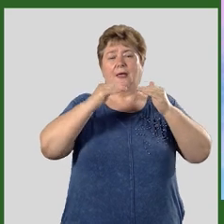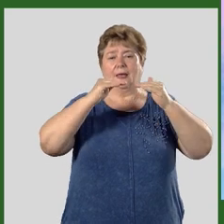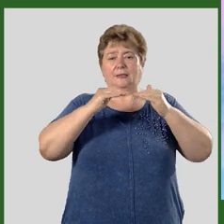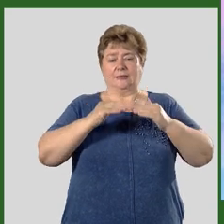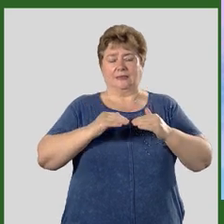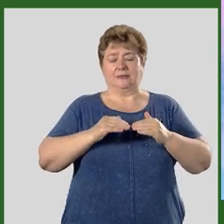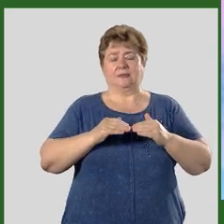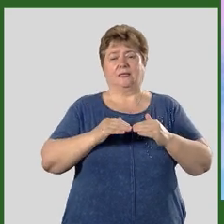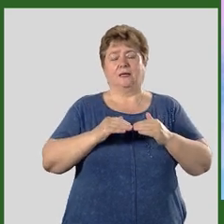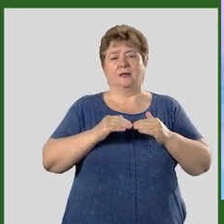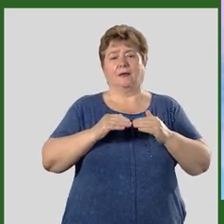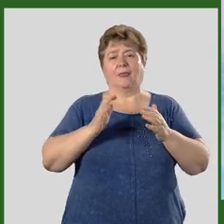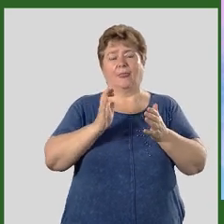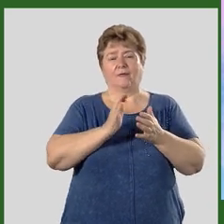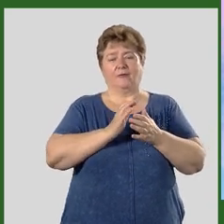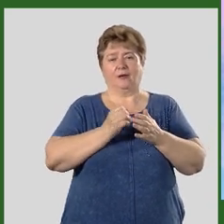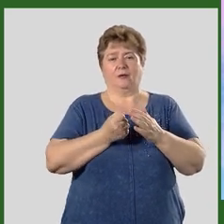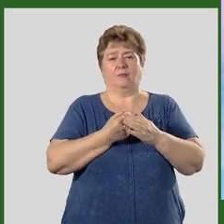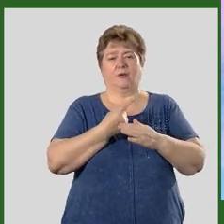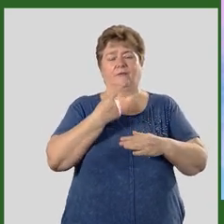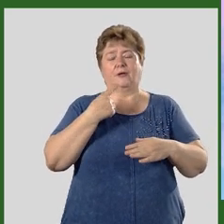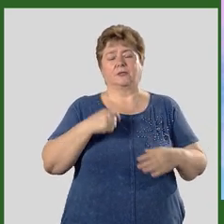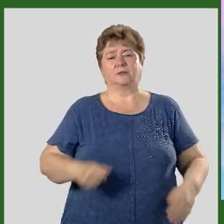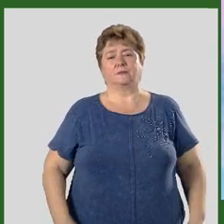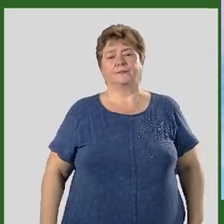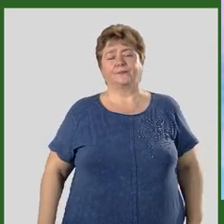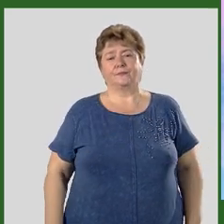низкое атмосферное давление.